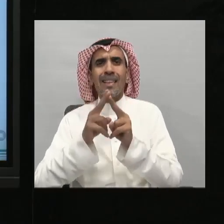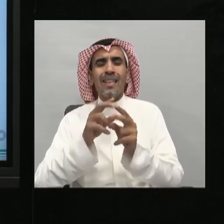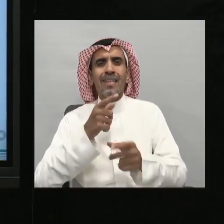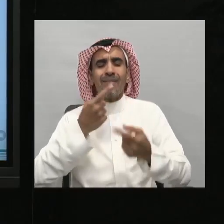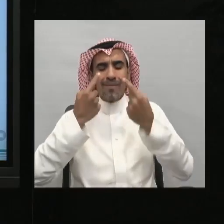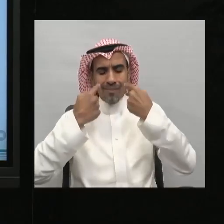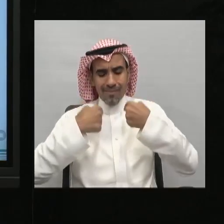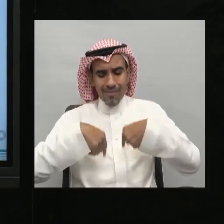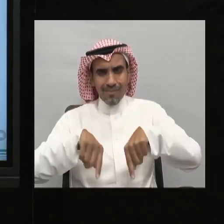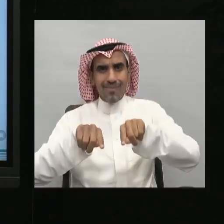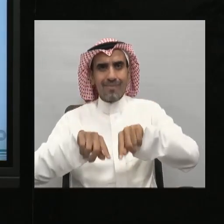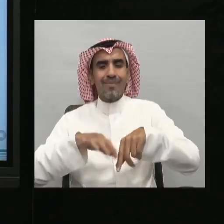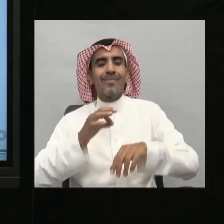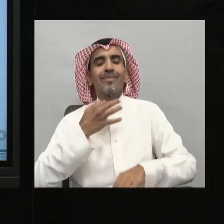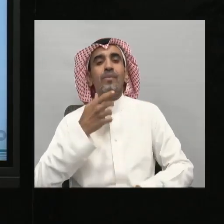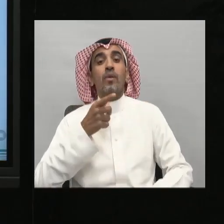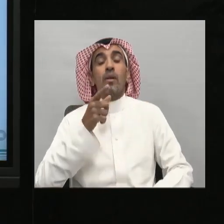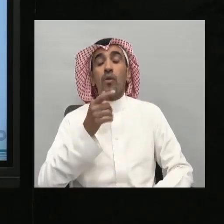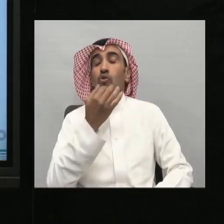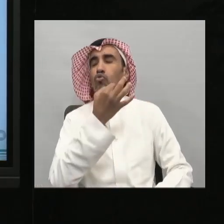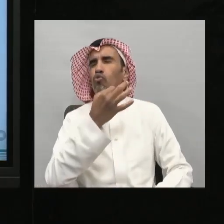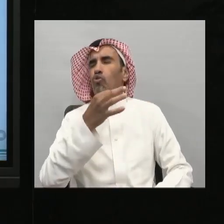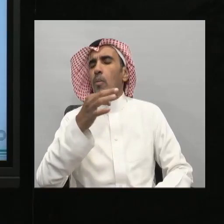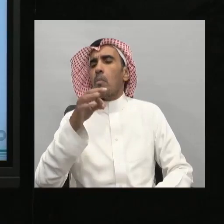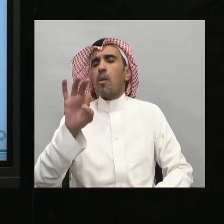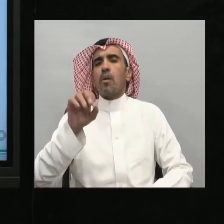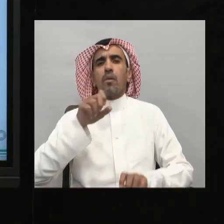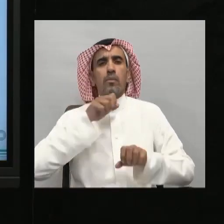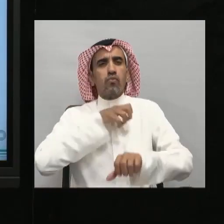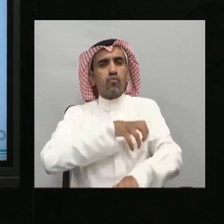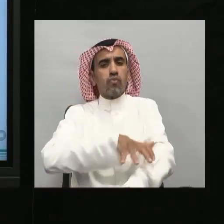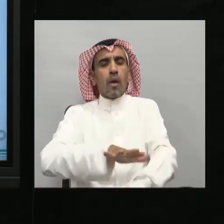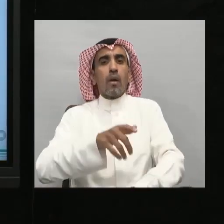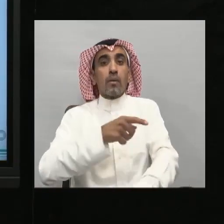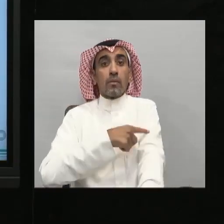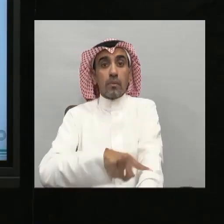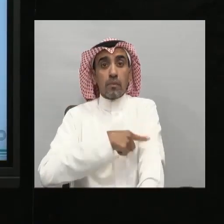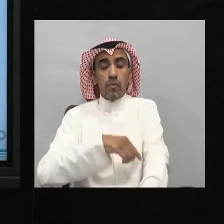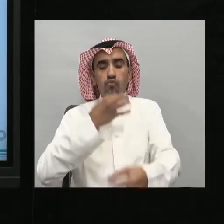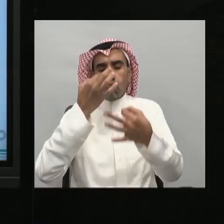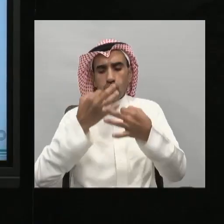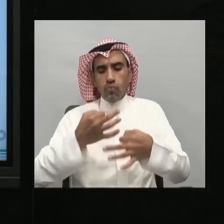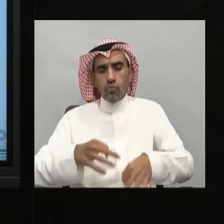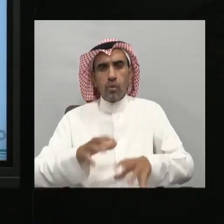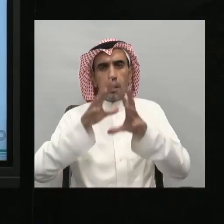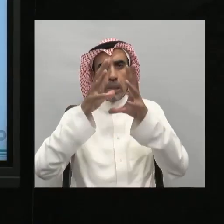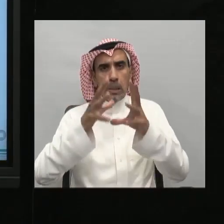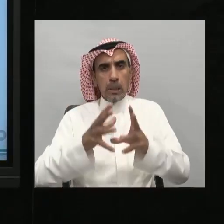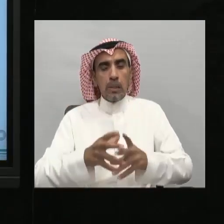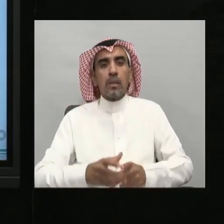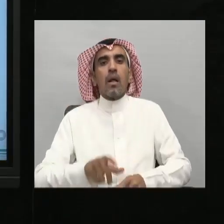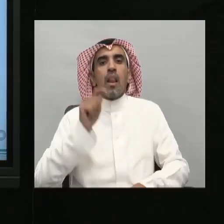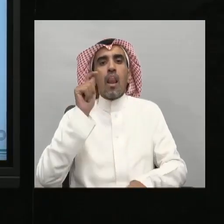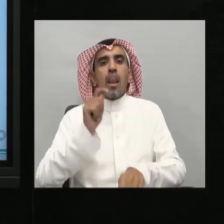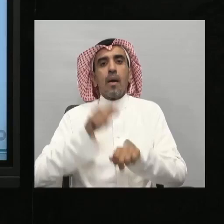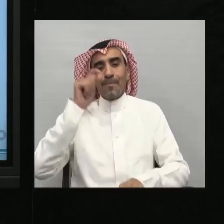الجسم وإليه. معنى ذلك أنه جميع السيالات العصبية هي تنتقل في جميع أجزاء جسم